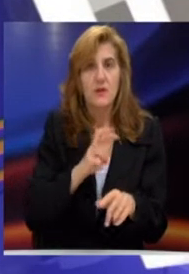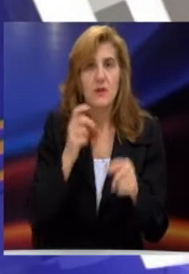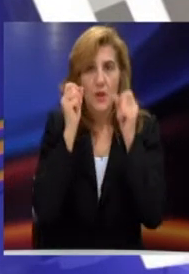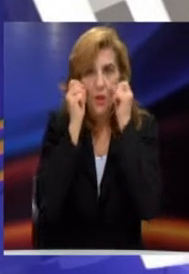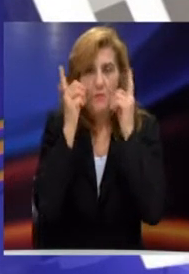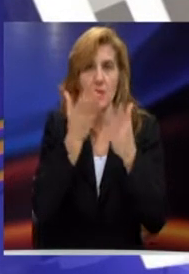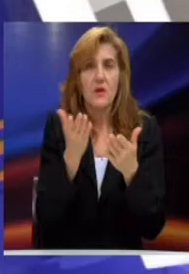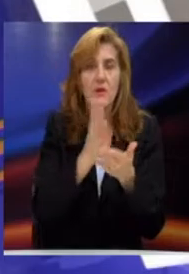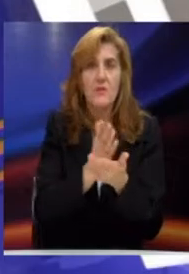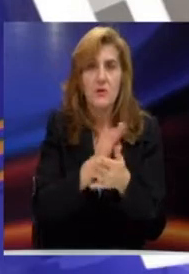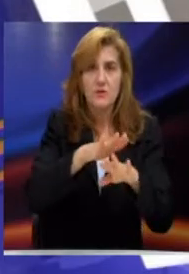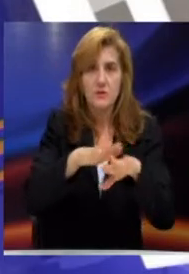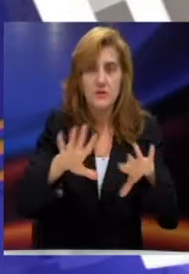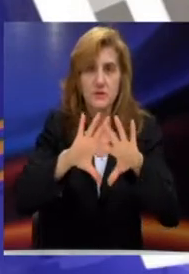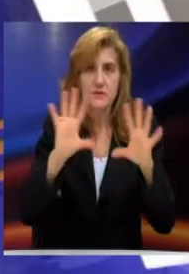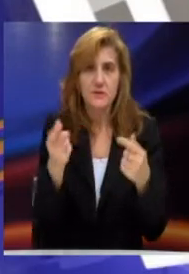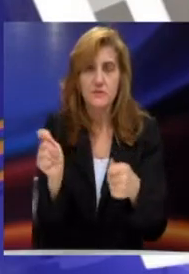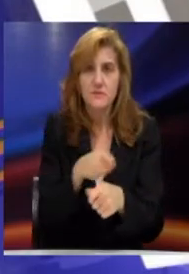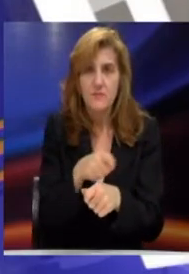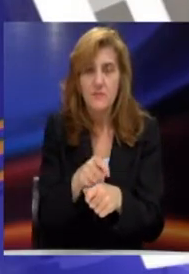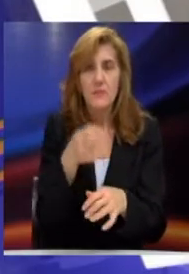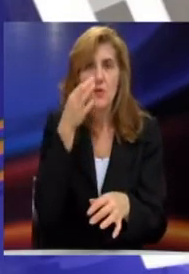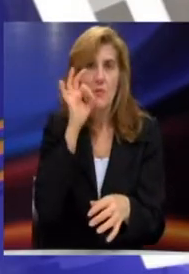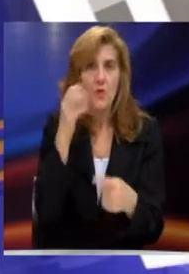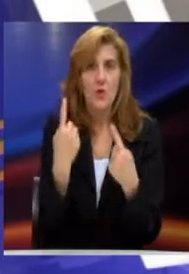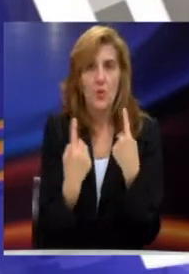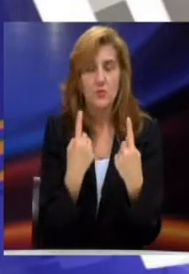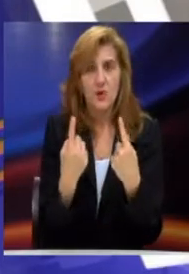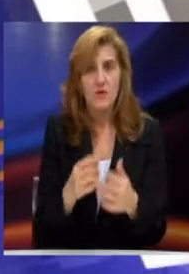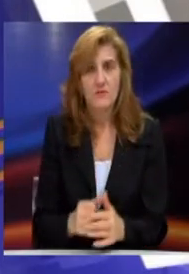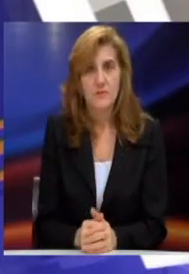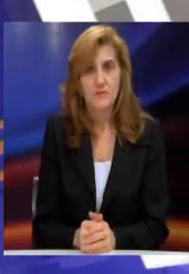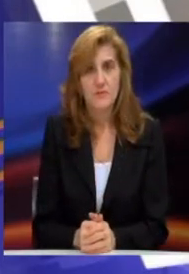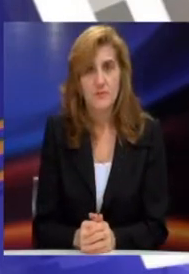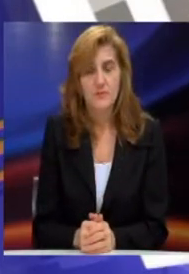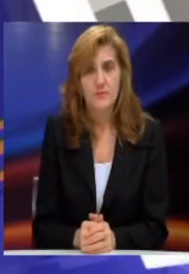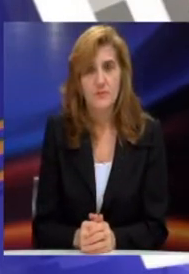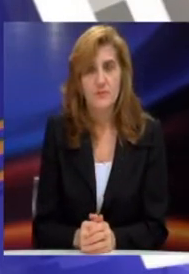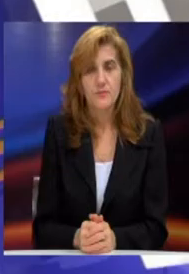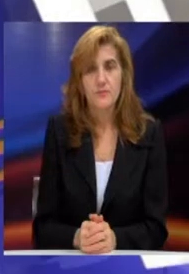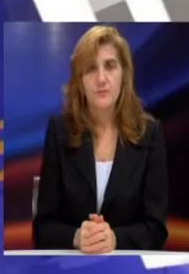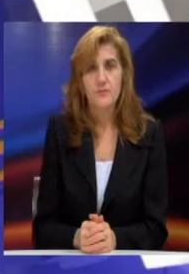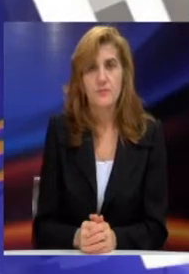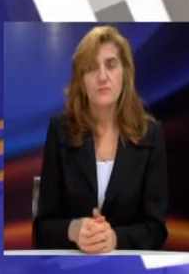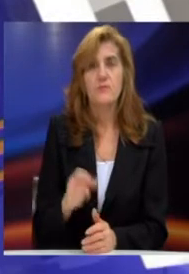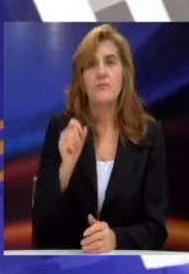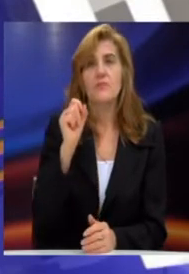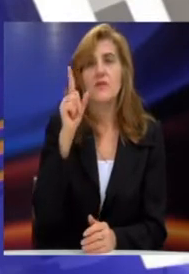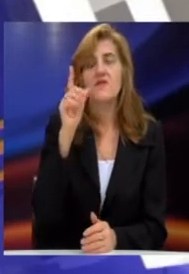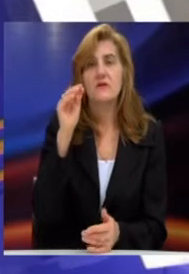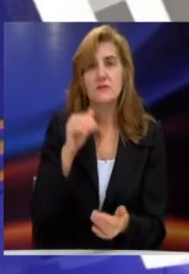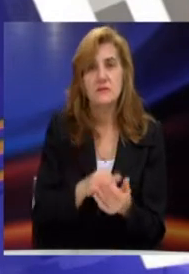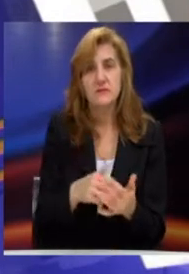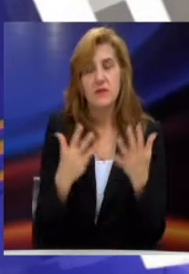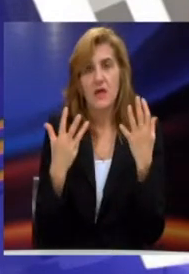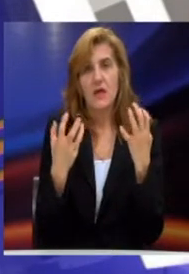indukcije buđenja, čime će biti zaokružena celina i značajno poboljšani uslovi lečenja. 12.902 operacije